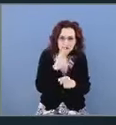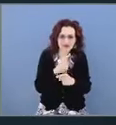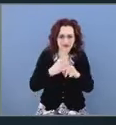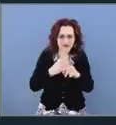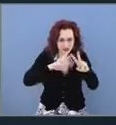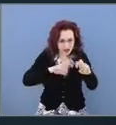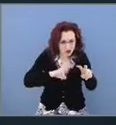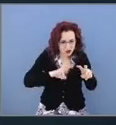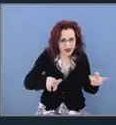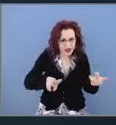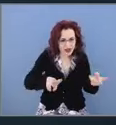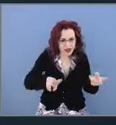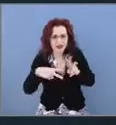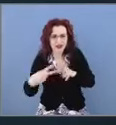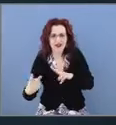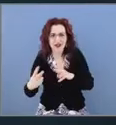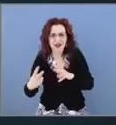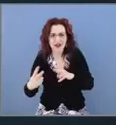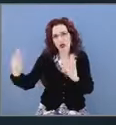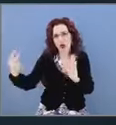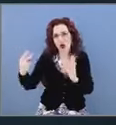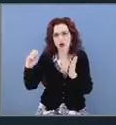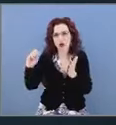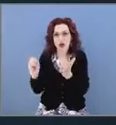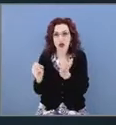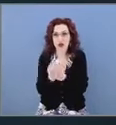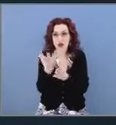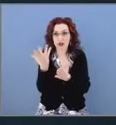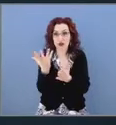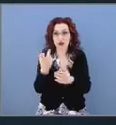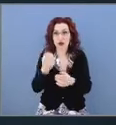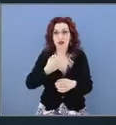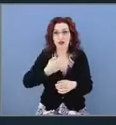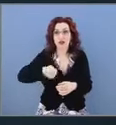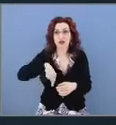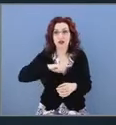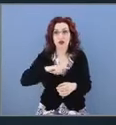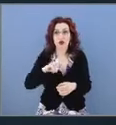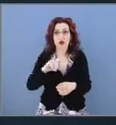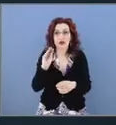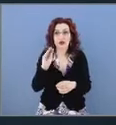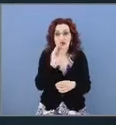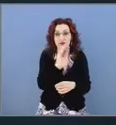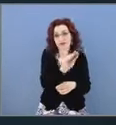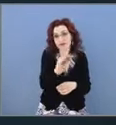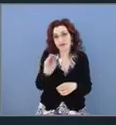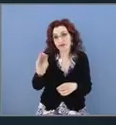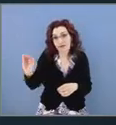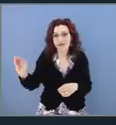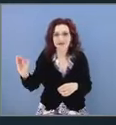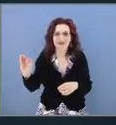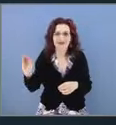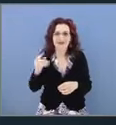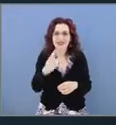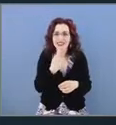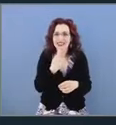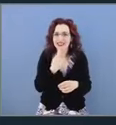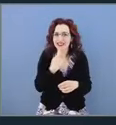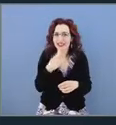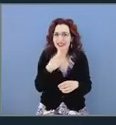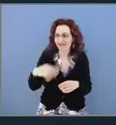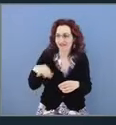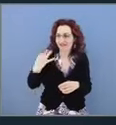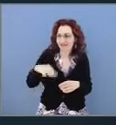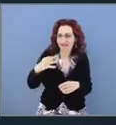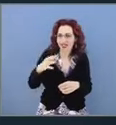l'innovazione. Stiamo chiedendo e stiamo coinvolgendo le energie migliori della nostra regione, quindi grandi imprese, piccole e